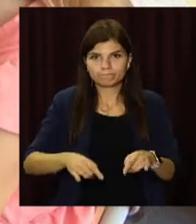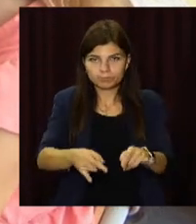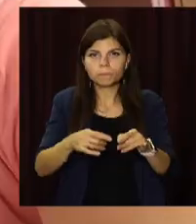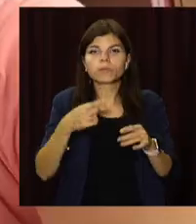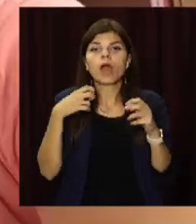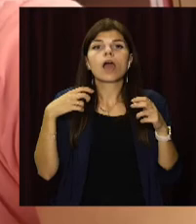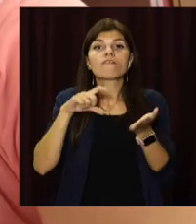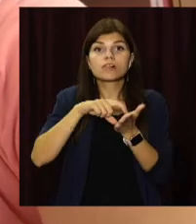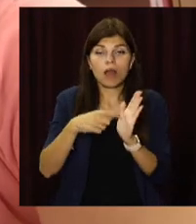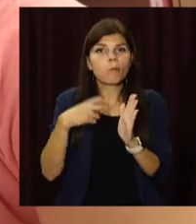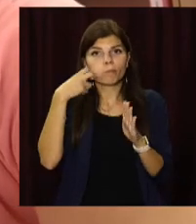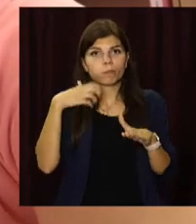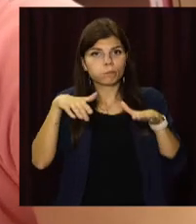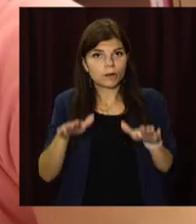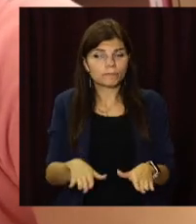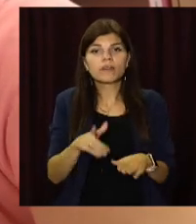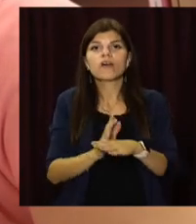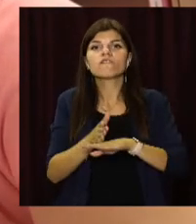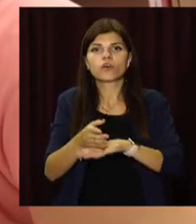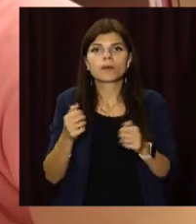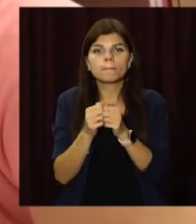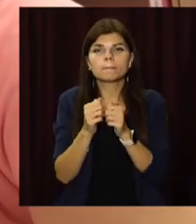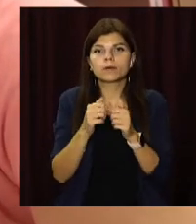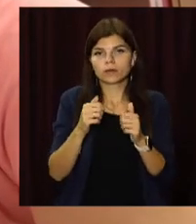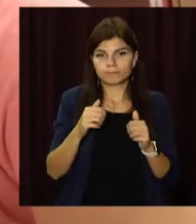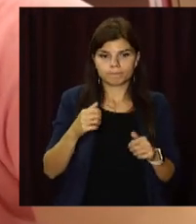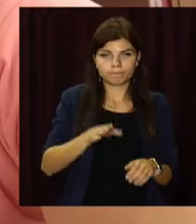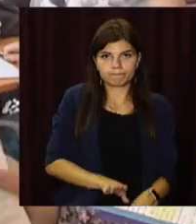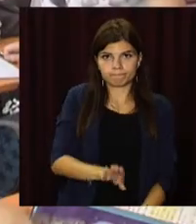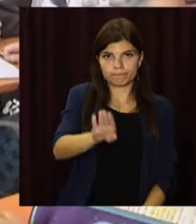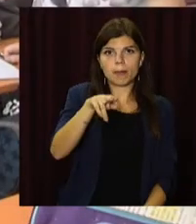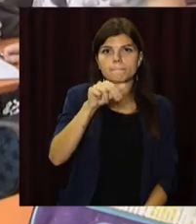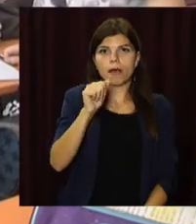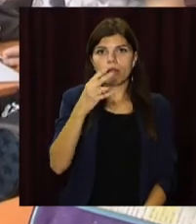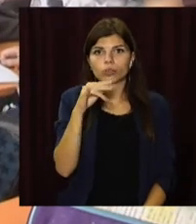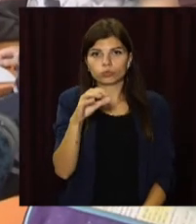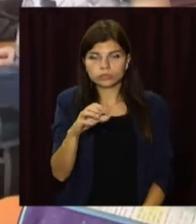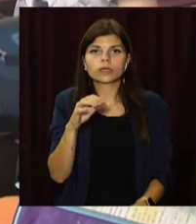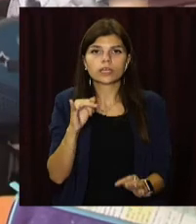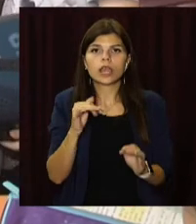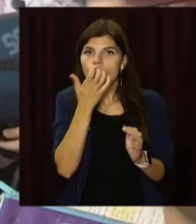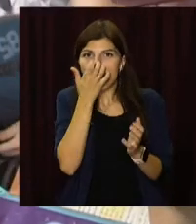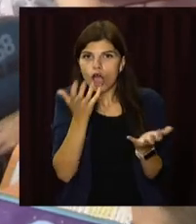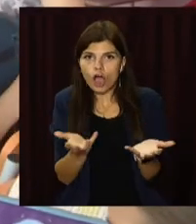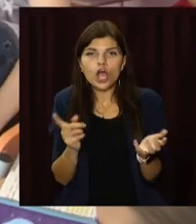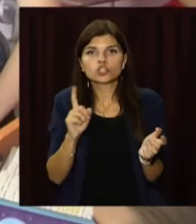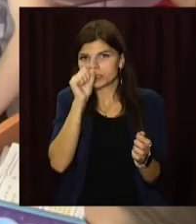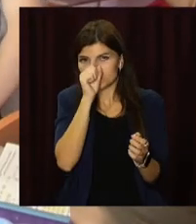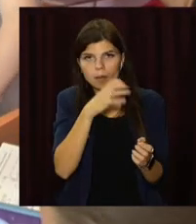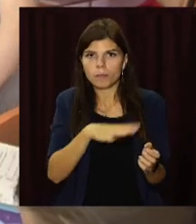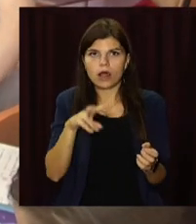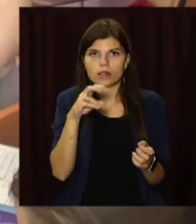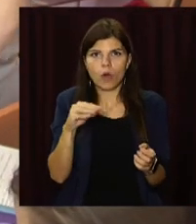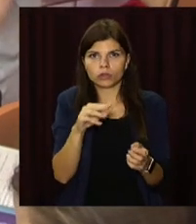класах лінолом. Вхід до школи обладнали пандусом з підігрівом, аби взимку не замерзав лід. Зараз робочі завершують наводити